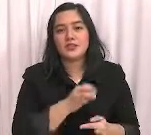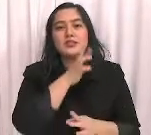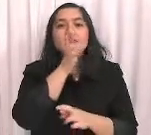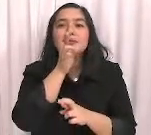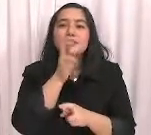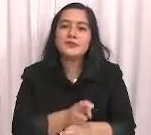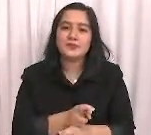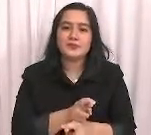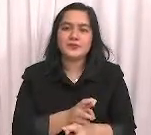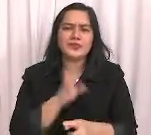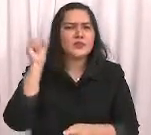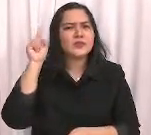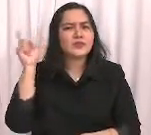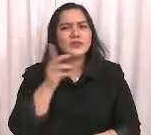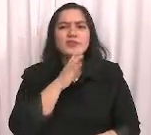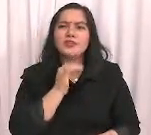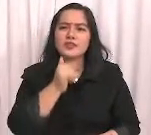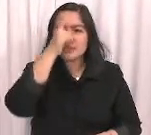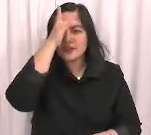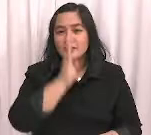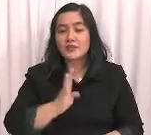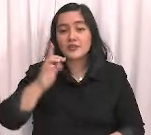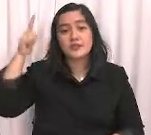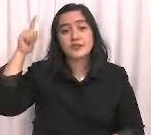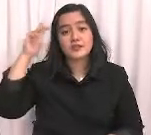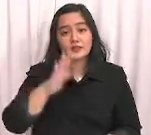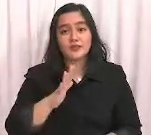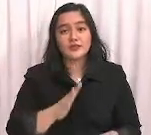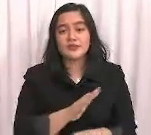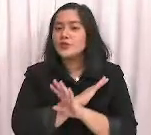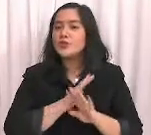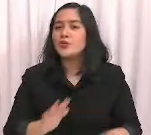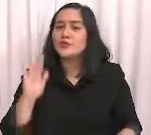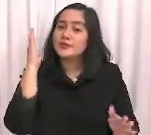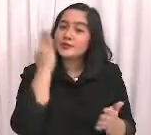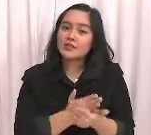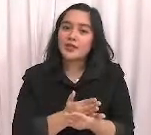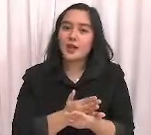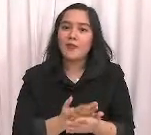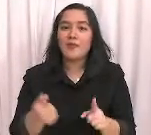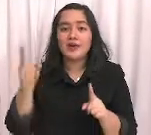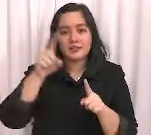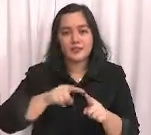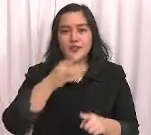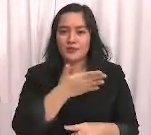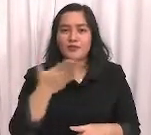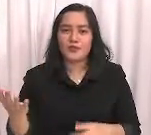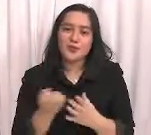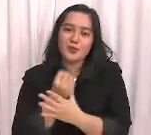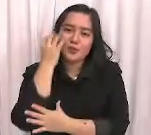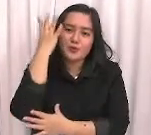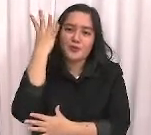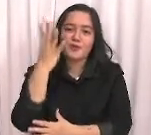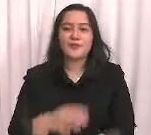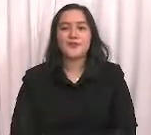God's grace. Of God. But don't give up before we grow up. Amen. Amen. That's all.